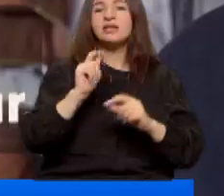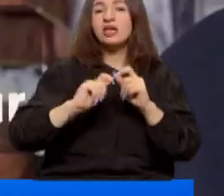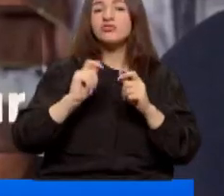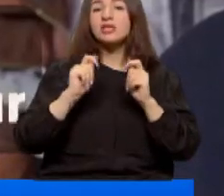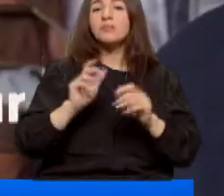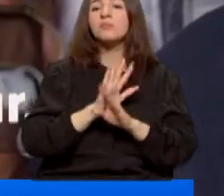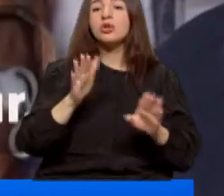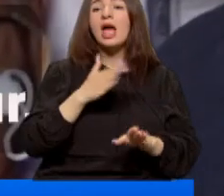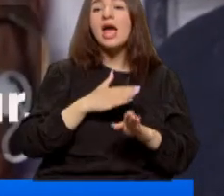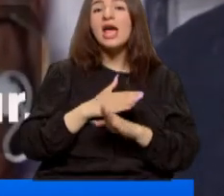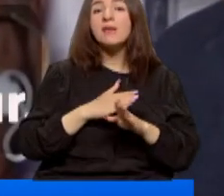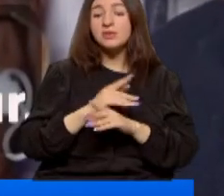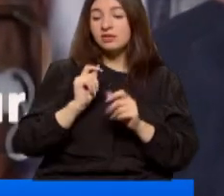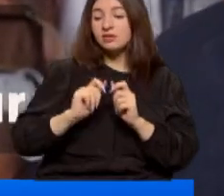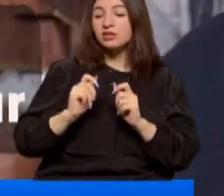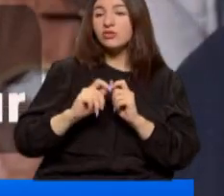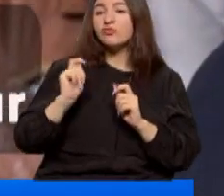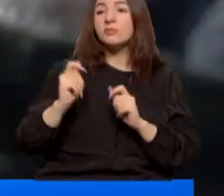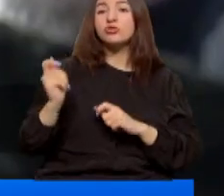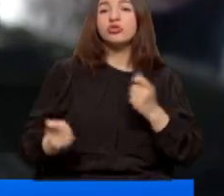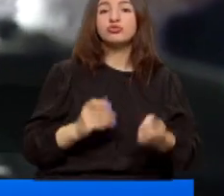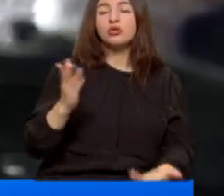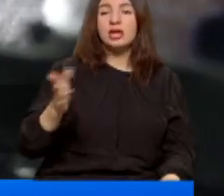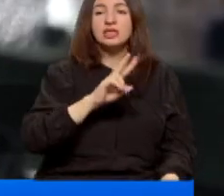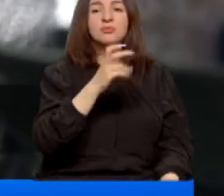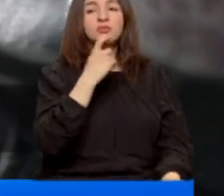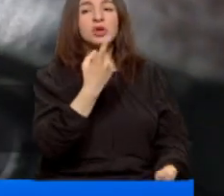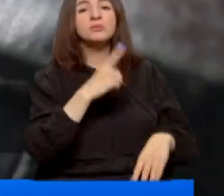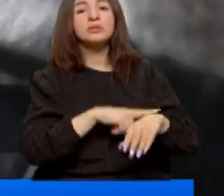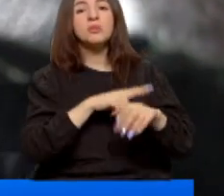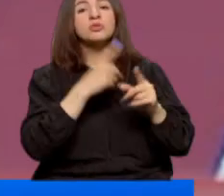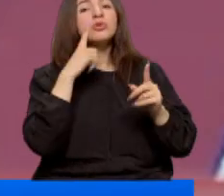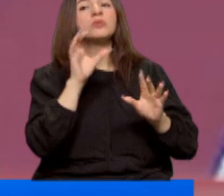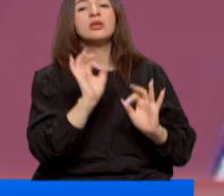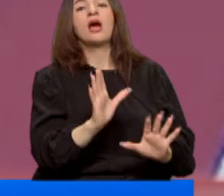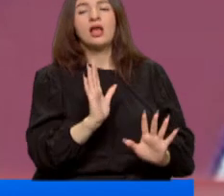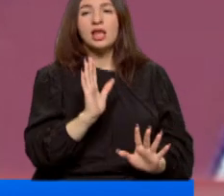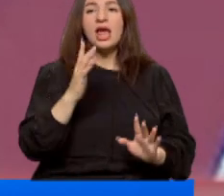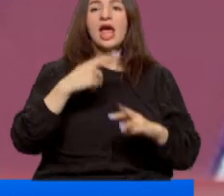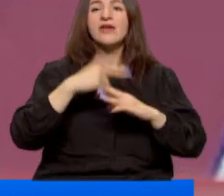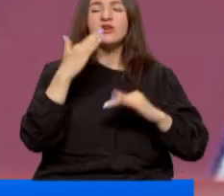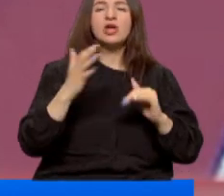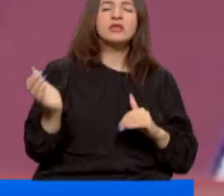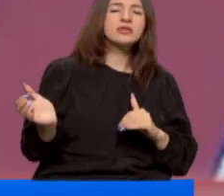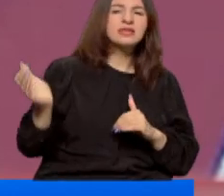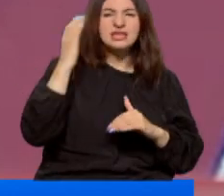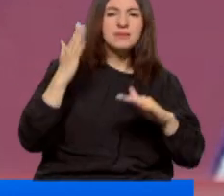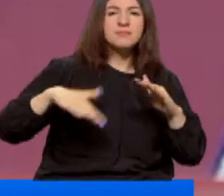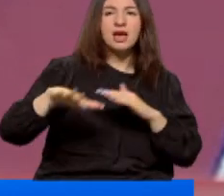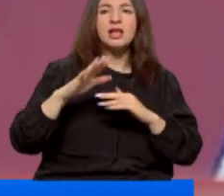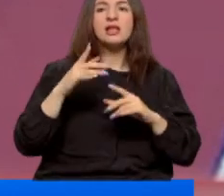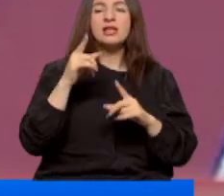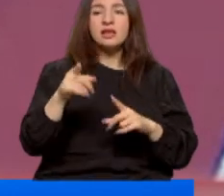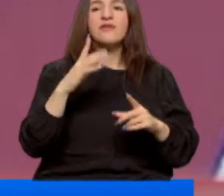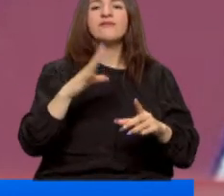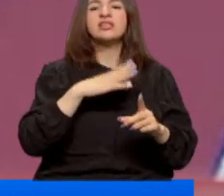tasarruf etmiyorlar. Ekmekten tasarruf etmeye çalışıyorlar. 20 yıldır böyle bir dönem görmedik yani. Enflasyon temelli maaş zamı